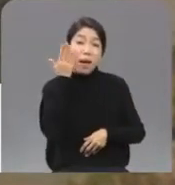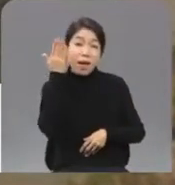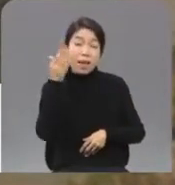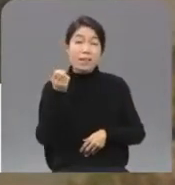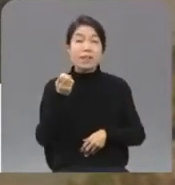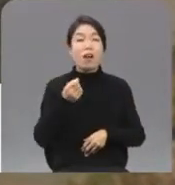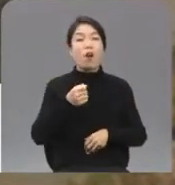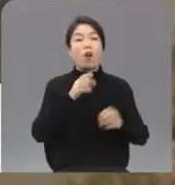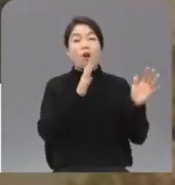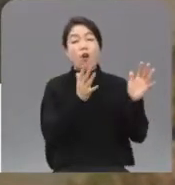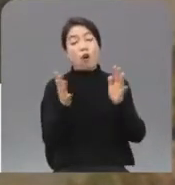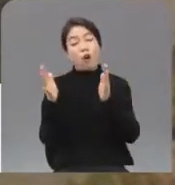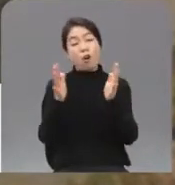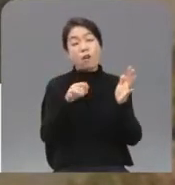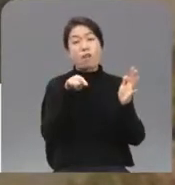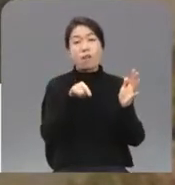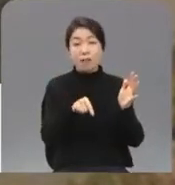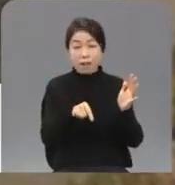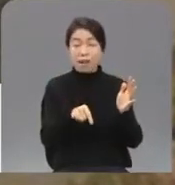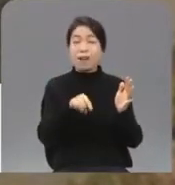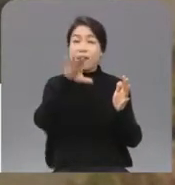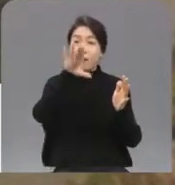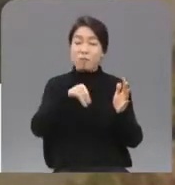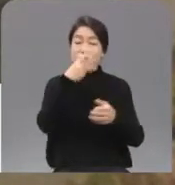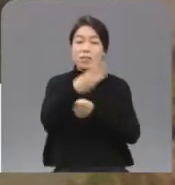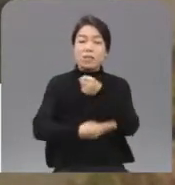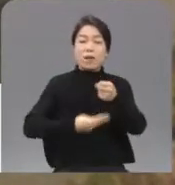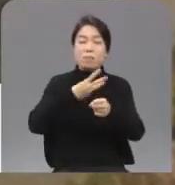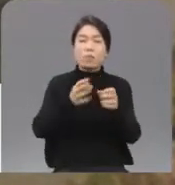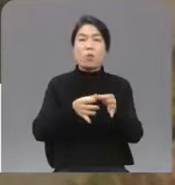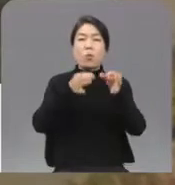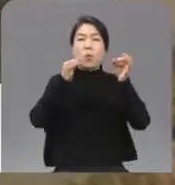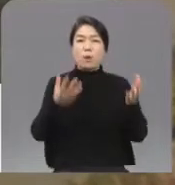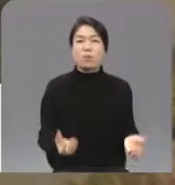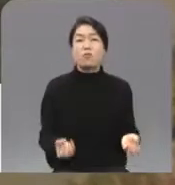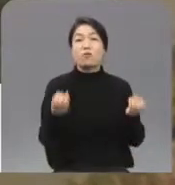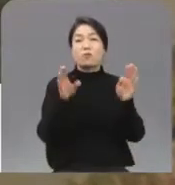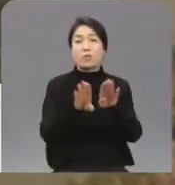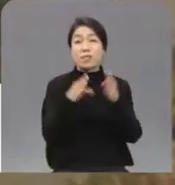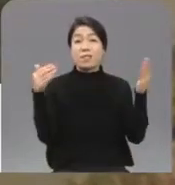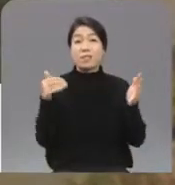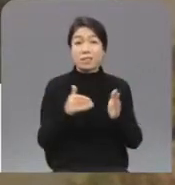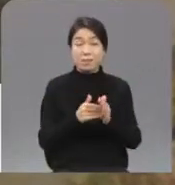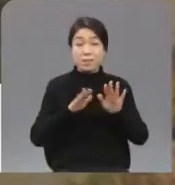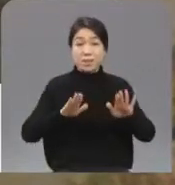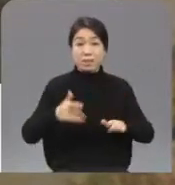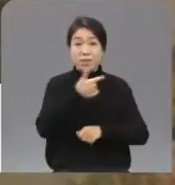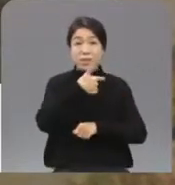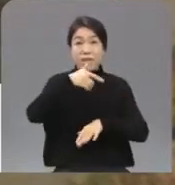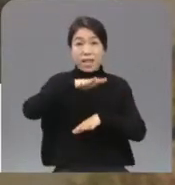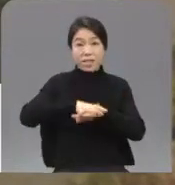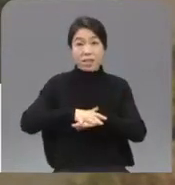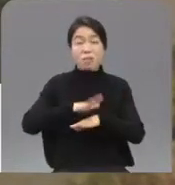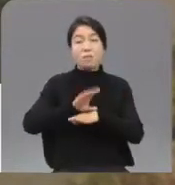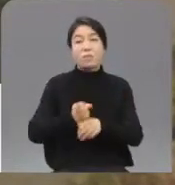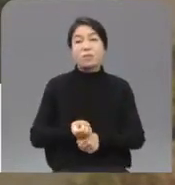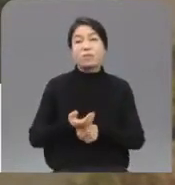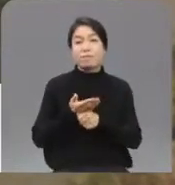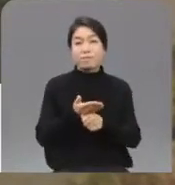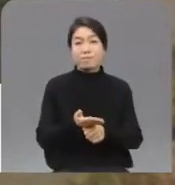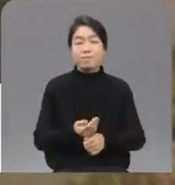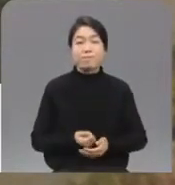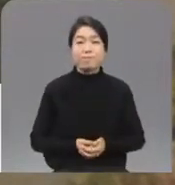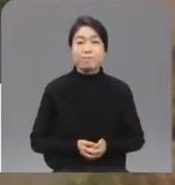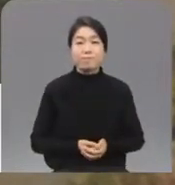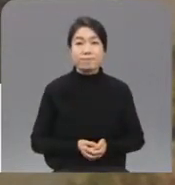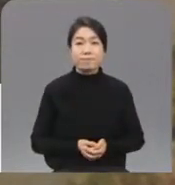하늘거리는 억새가 어우러진 가운데 3년 만에 가을 축제도 열리고 있습니다 이번에는 대전방송총국 백상현